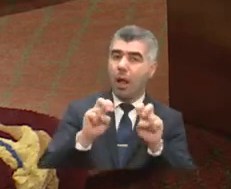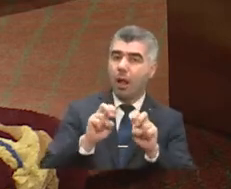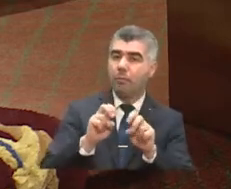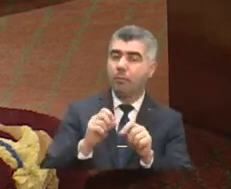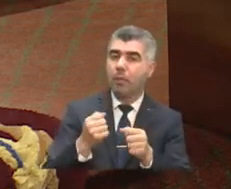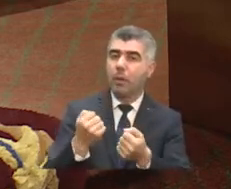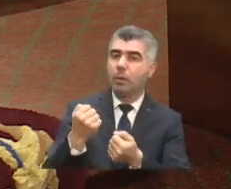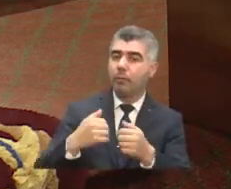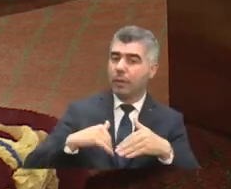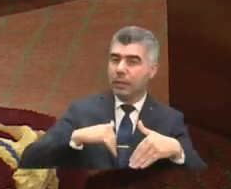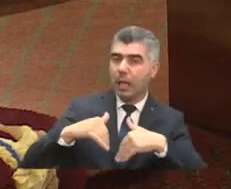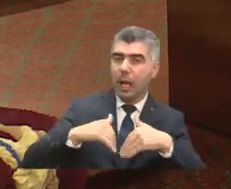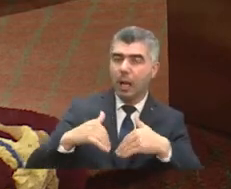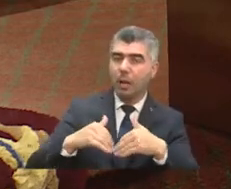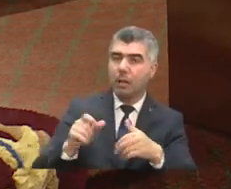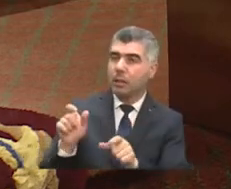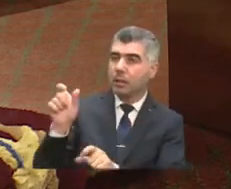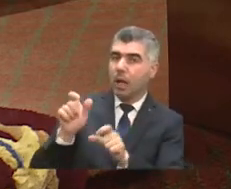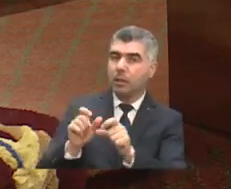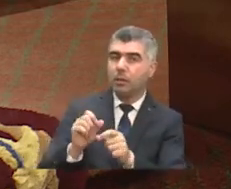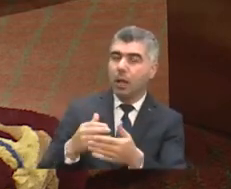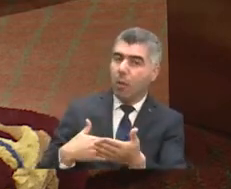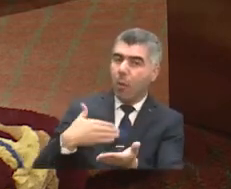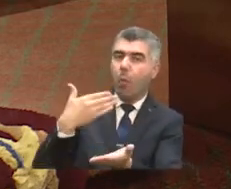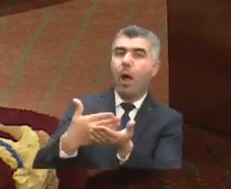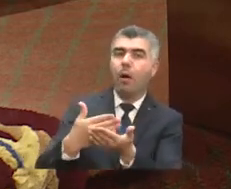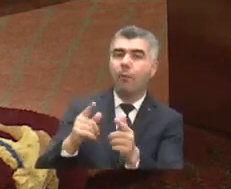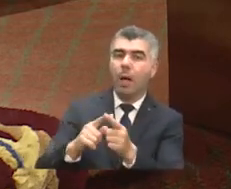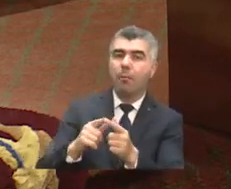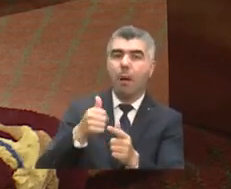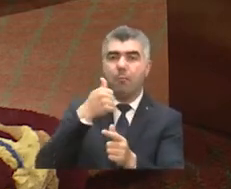على الطرق من طرف مختلف الأجهزة المختصة للتصدي لظاهرة النقل السري. وشكرا.